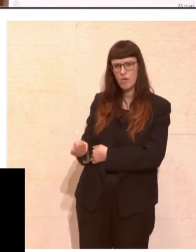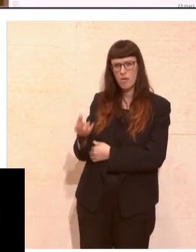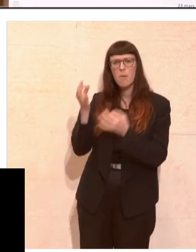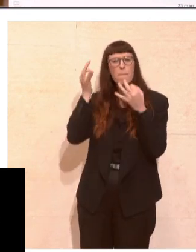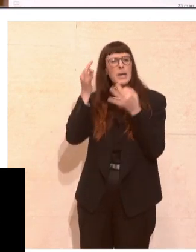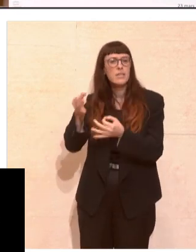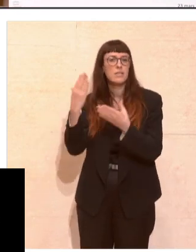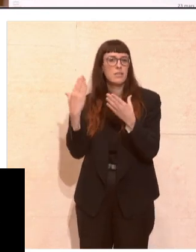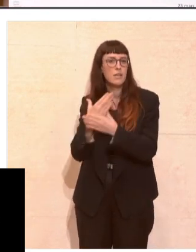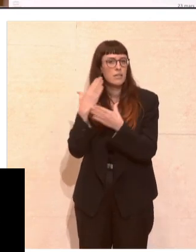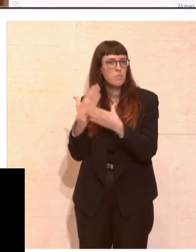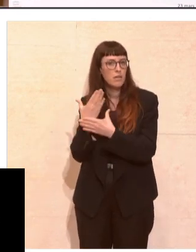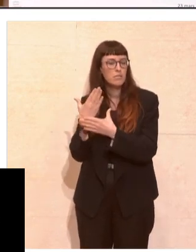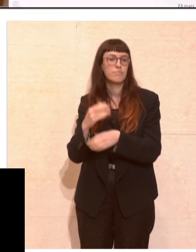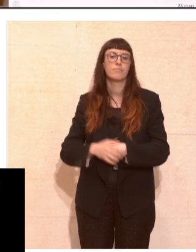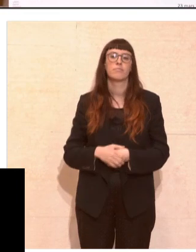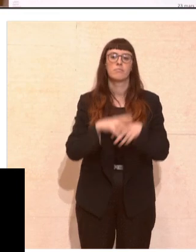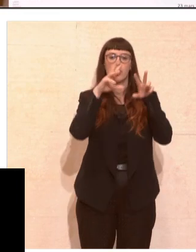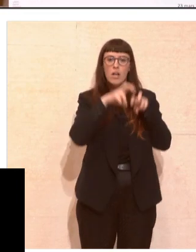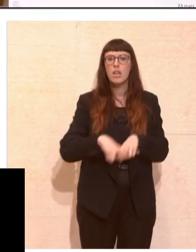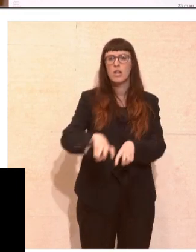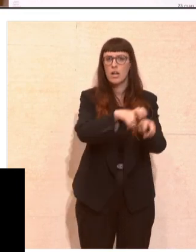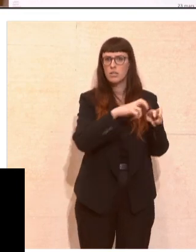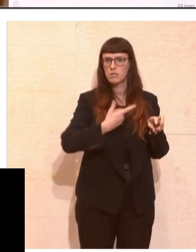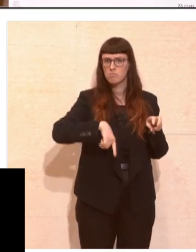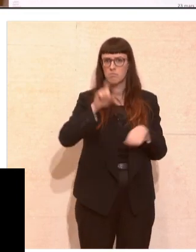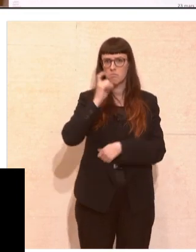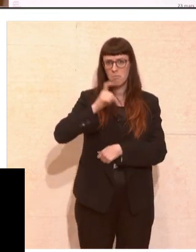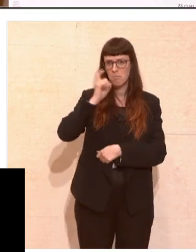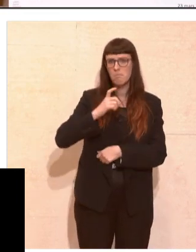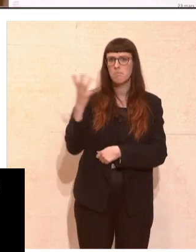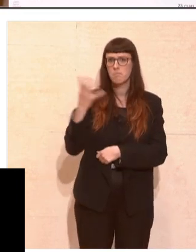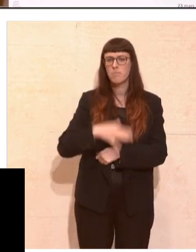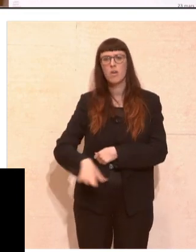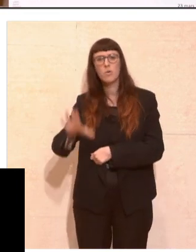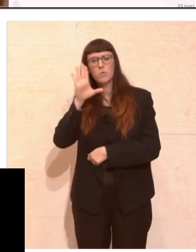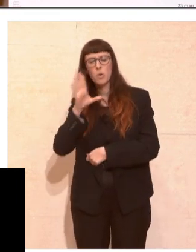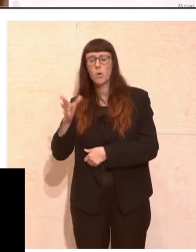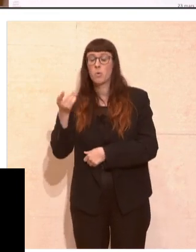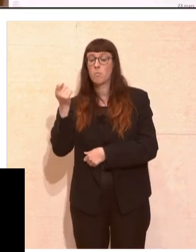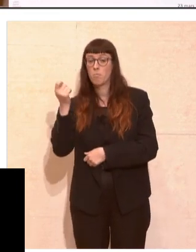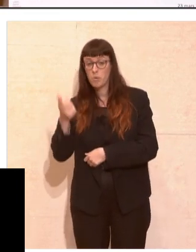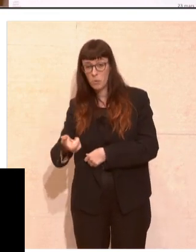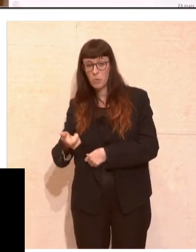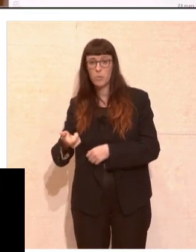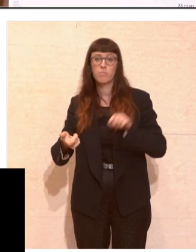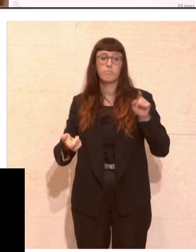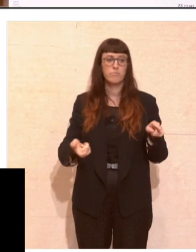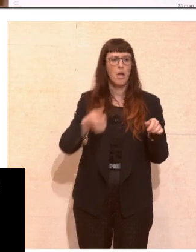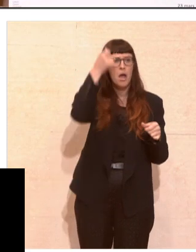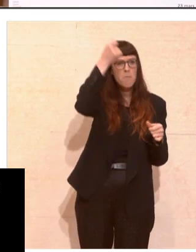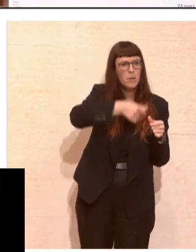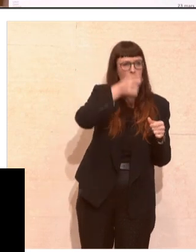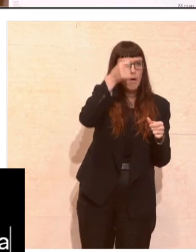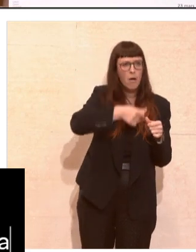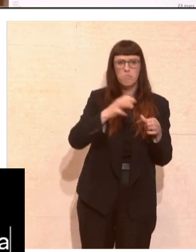cette méta-analyse-là, ce qu'on a vu, c'est que bizarrement, c'est qu'il n'y avait pas de lien entre la durée de sommeil ni la mémoire. Bon, il y a